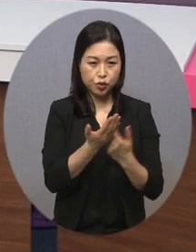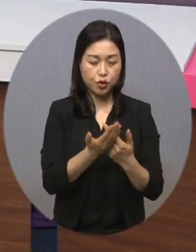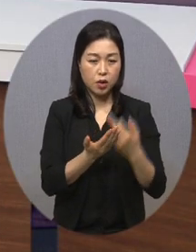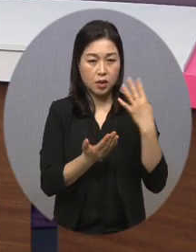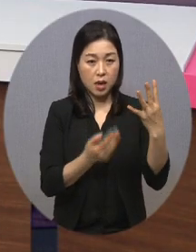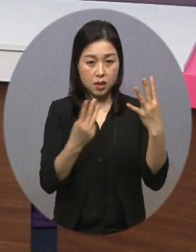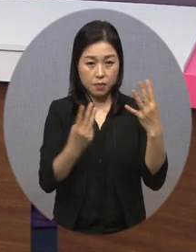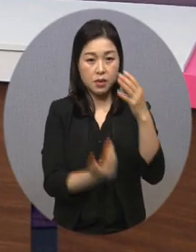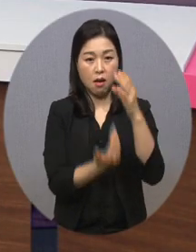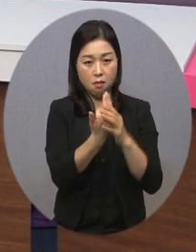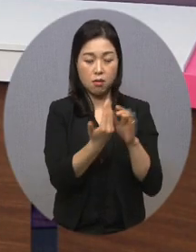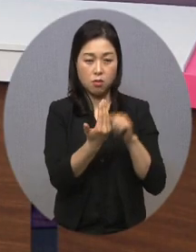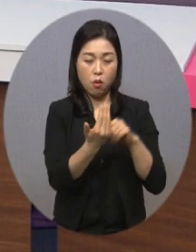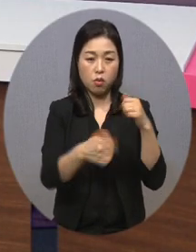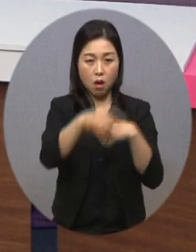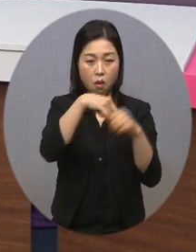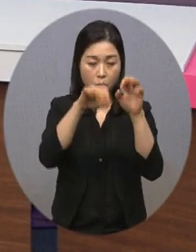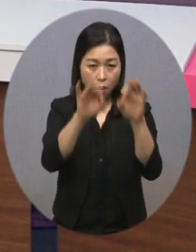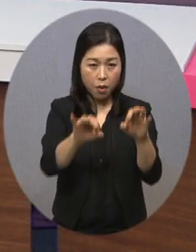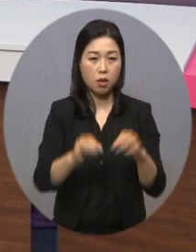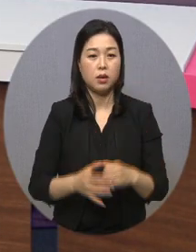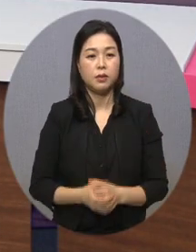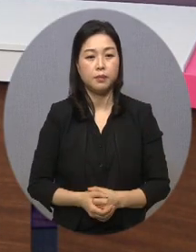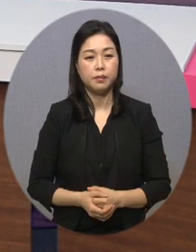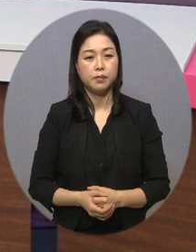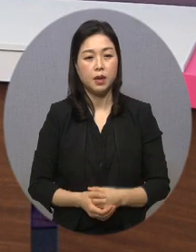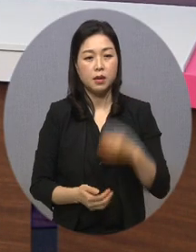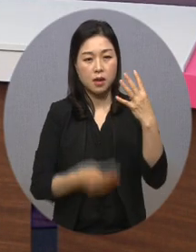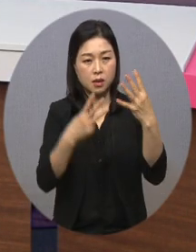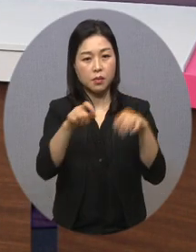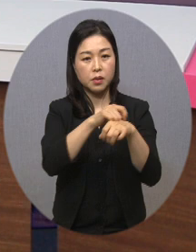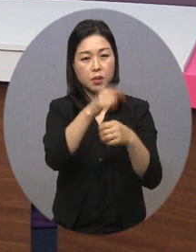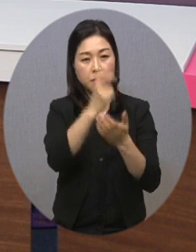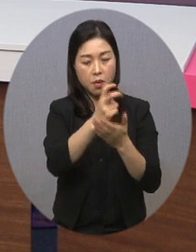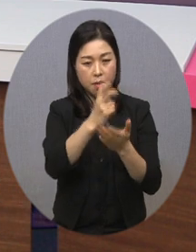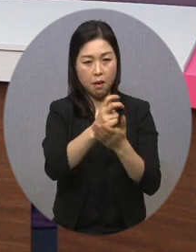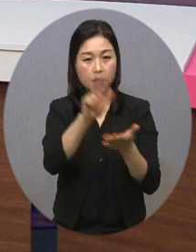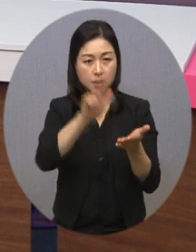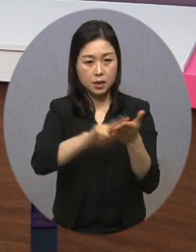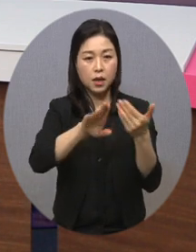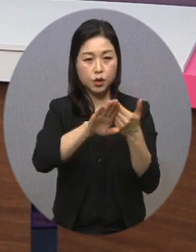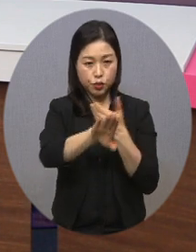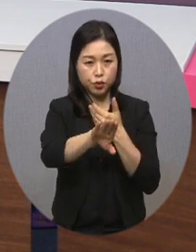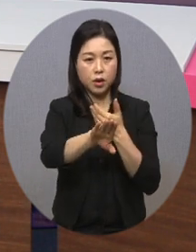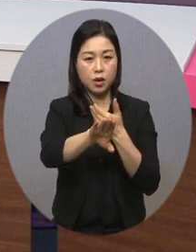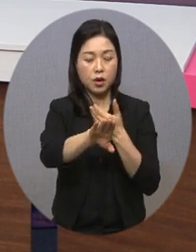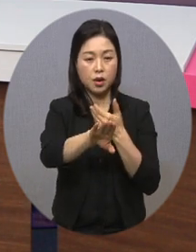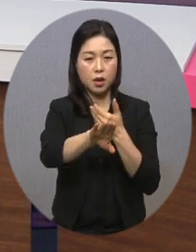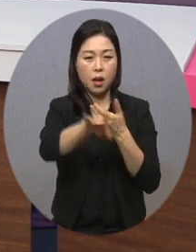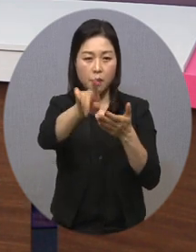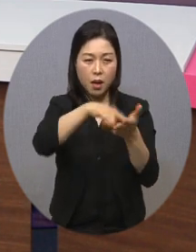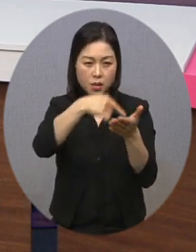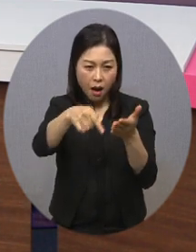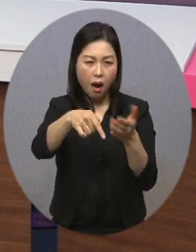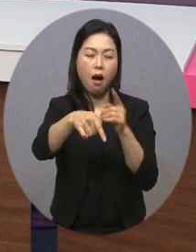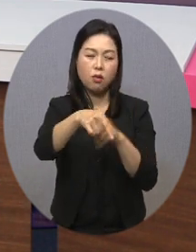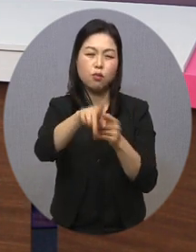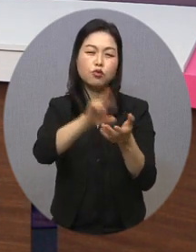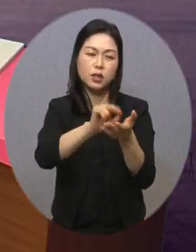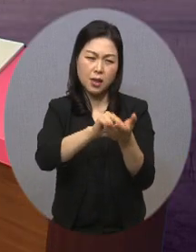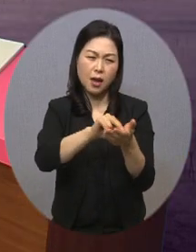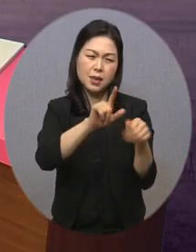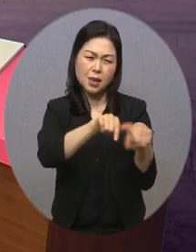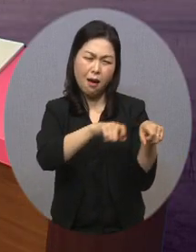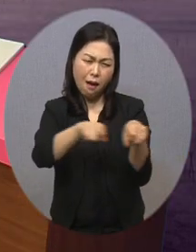제주 4.3 사건의 경우를 보더라도 4.3 사건 특별법이 제정된 다음에 배보상 문제까지 가는데 굉장히 긴